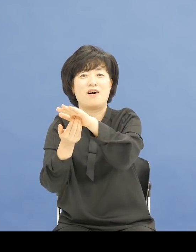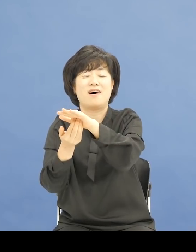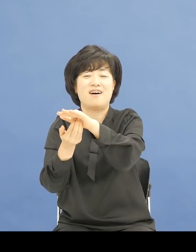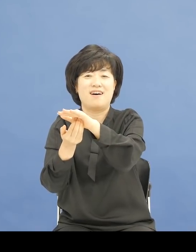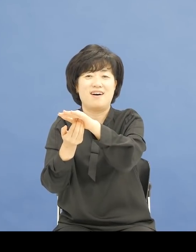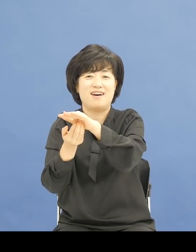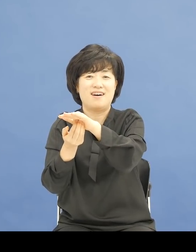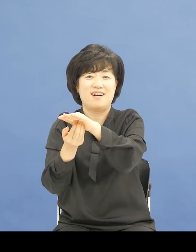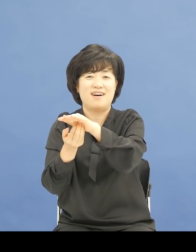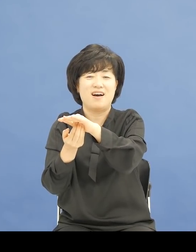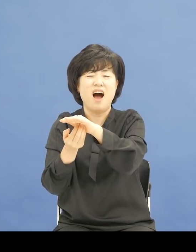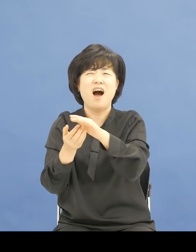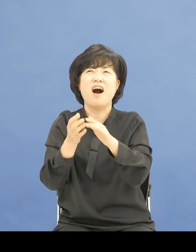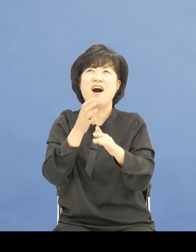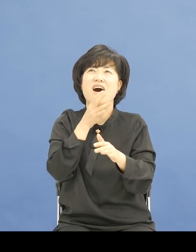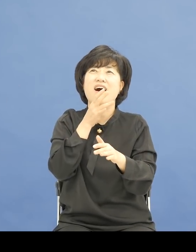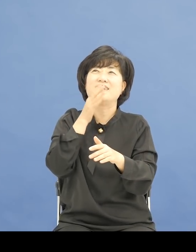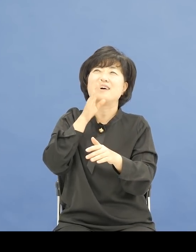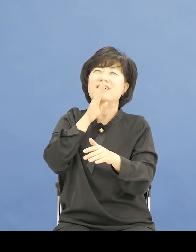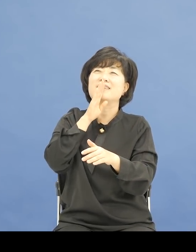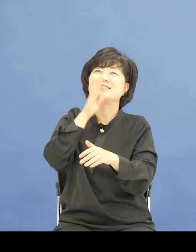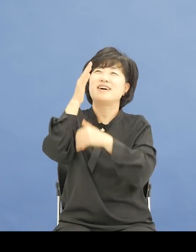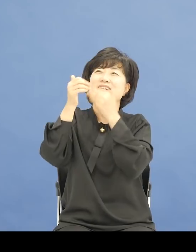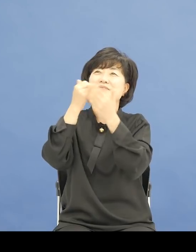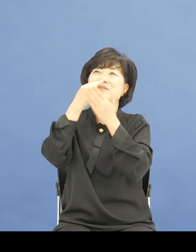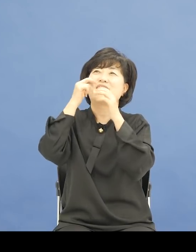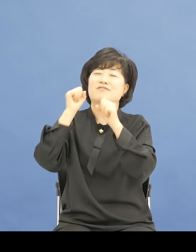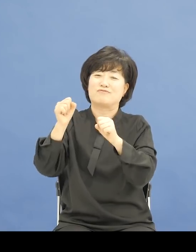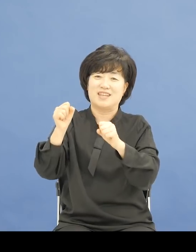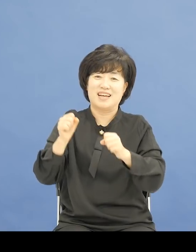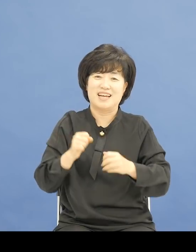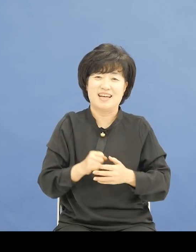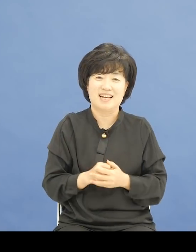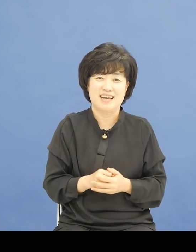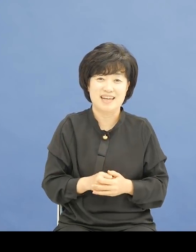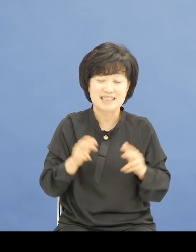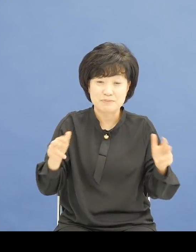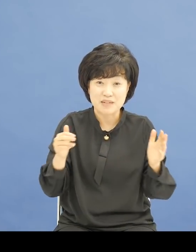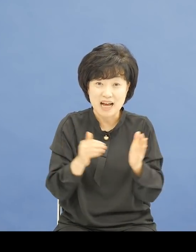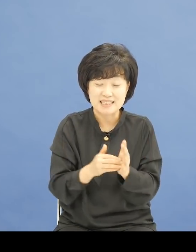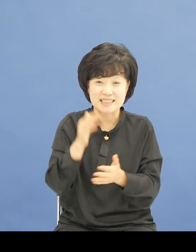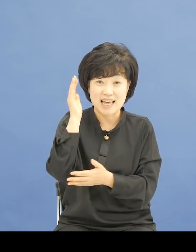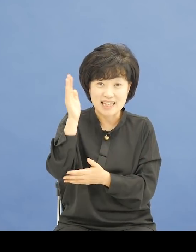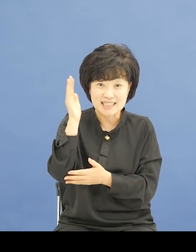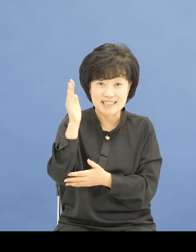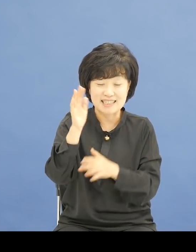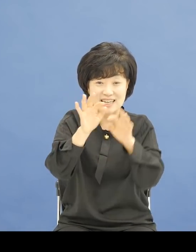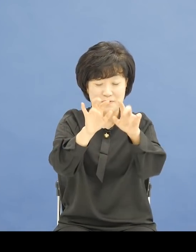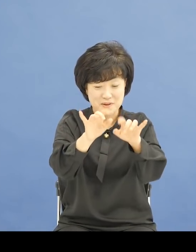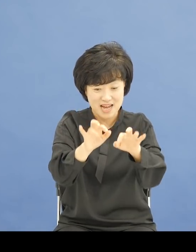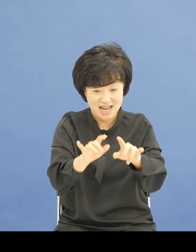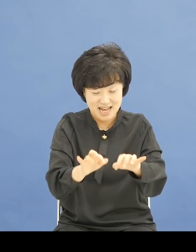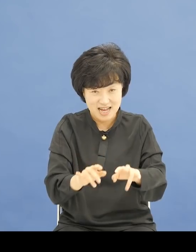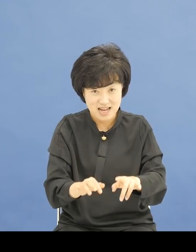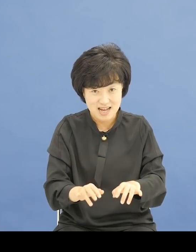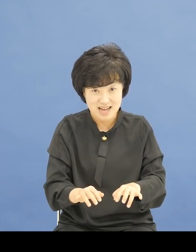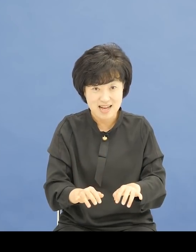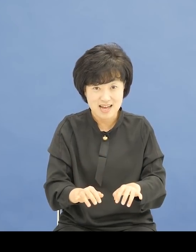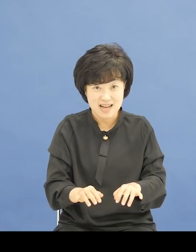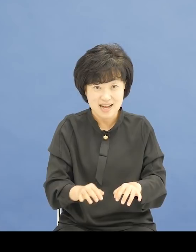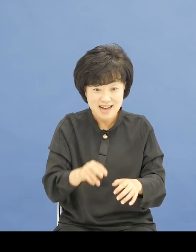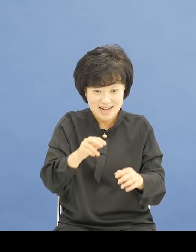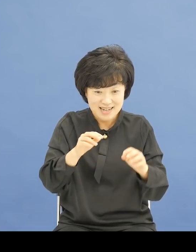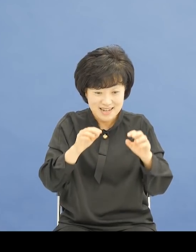기억나게 하셨어요. 하나님 살아계십니다. 지금 지금까지 얘기해 주신 이야기들이 이제 SNS에 올렸고 네, 팔로워